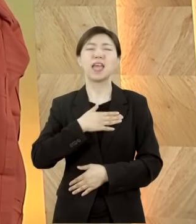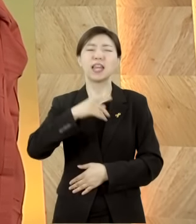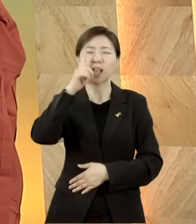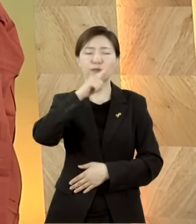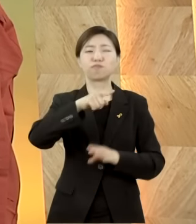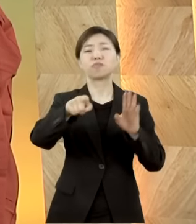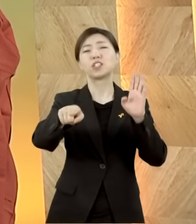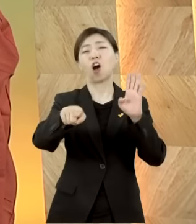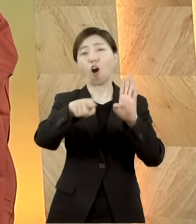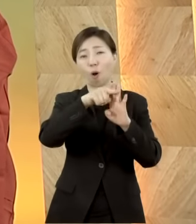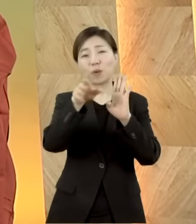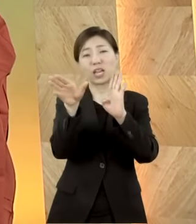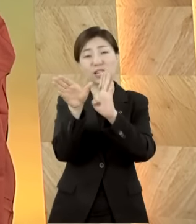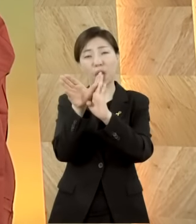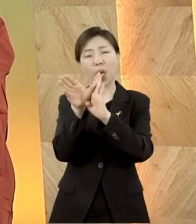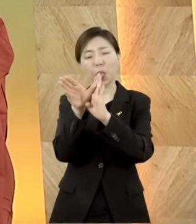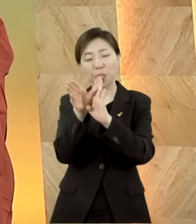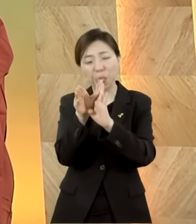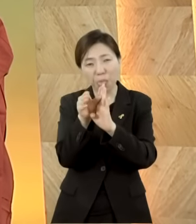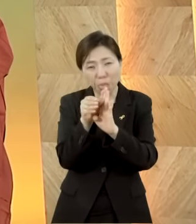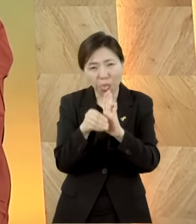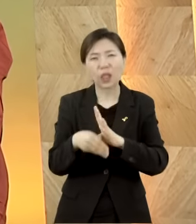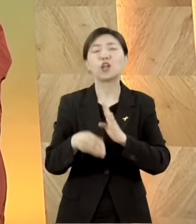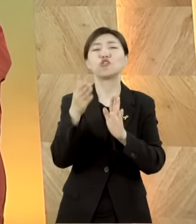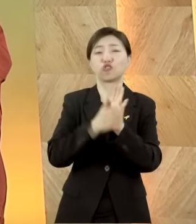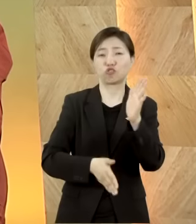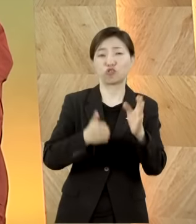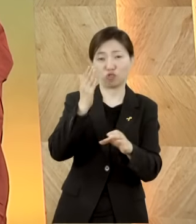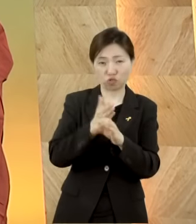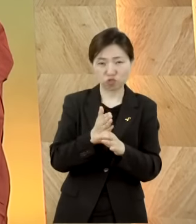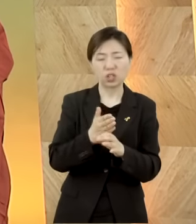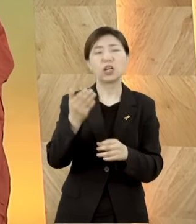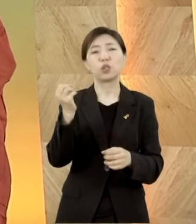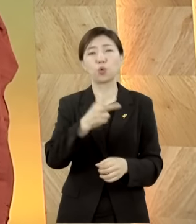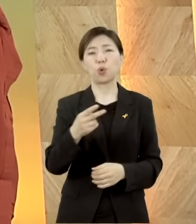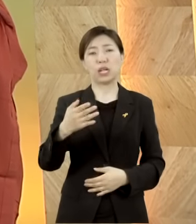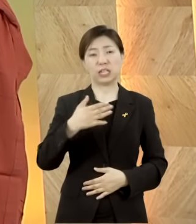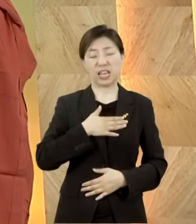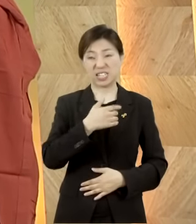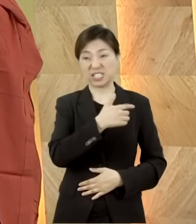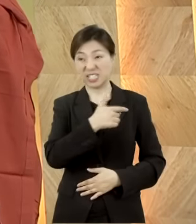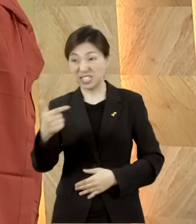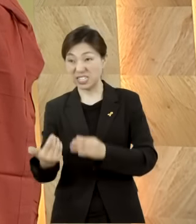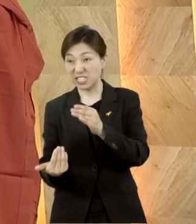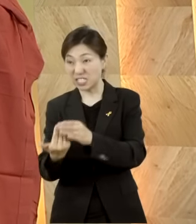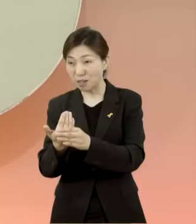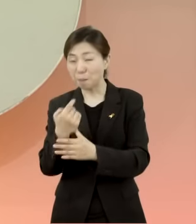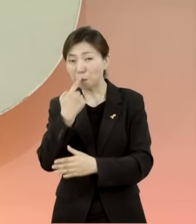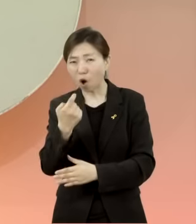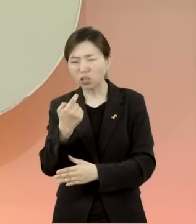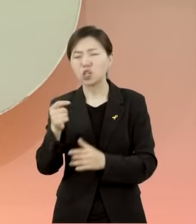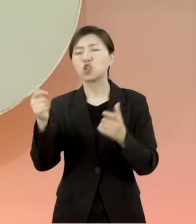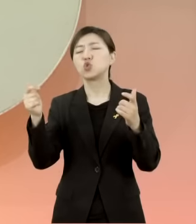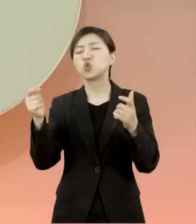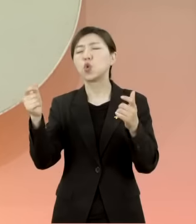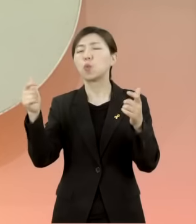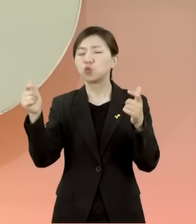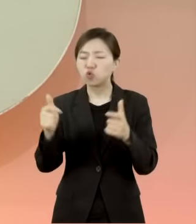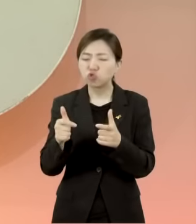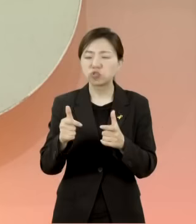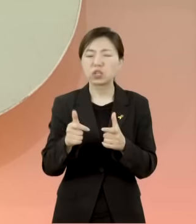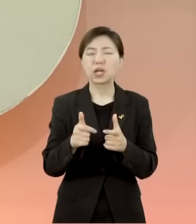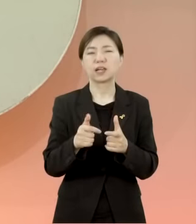어운을면 소멸하고 있는 정이고 크게 받을 업보를 작게 받고 있는 과정입니다 그럴